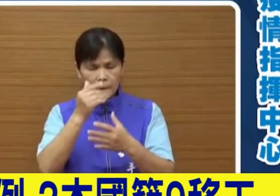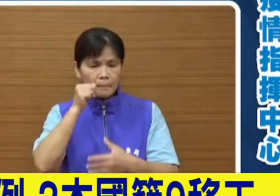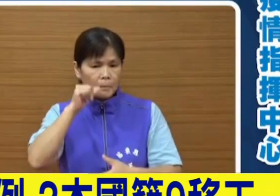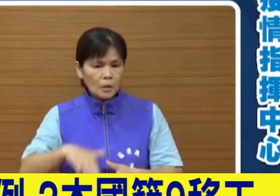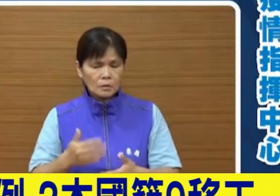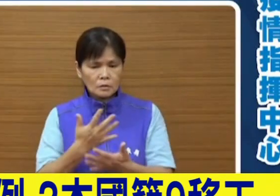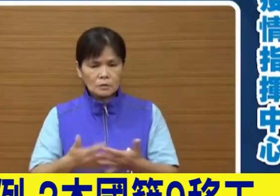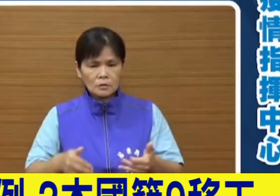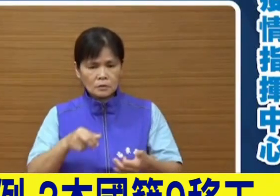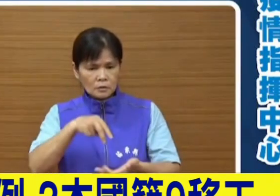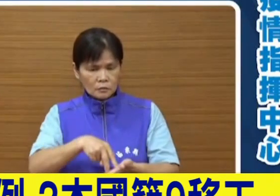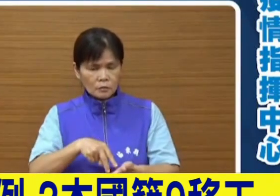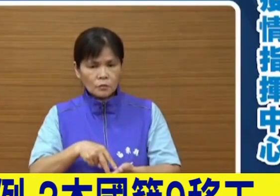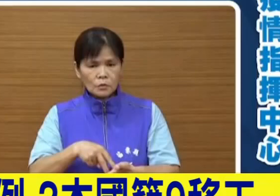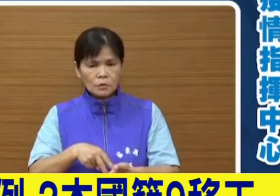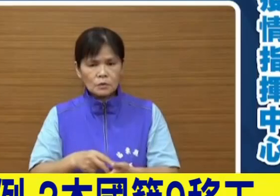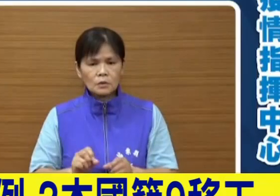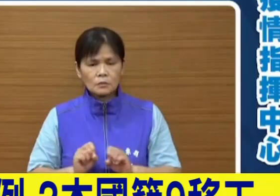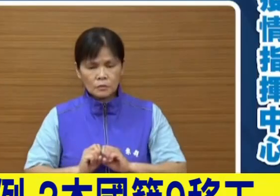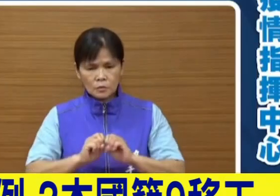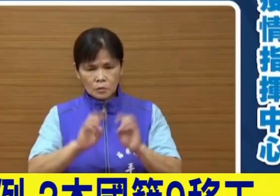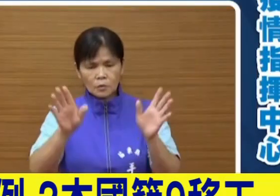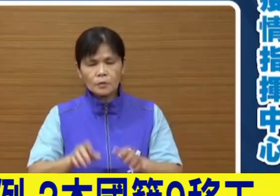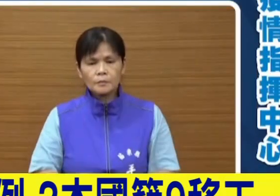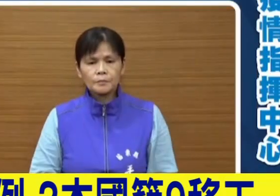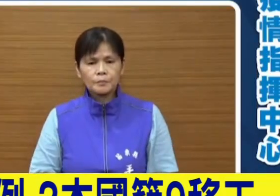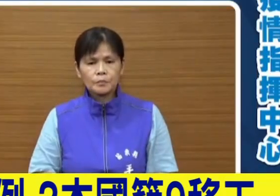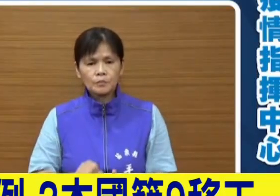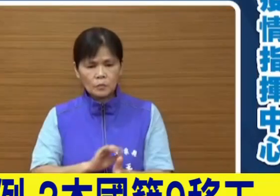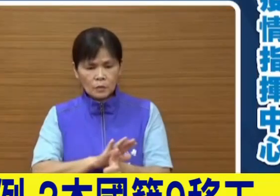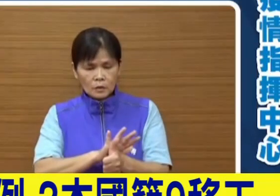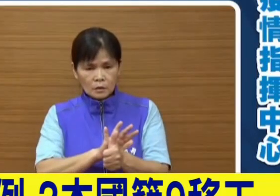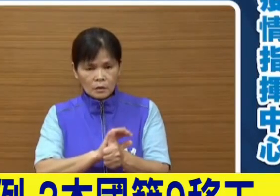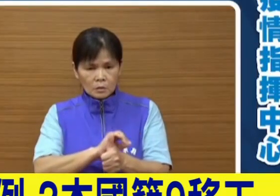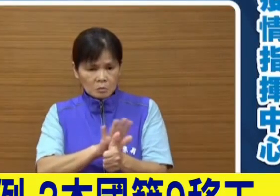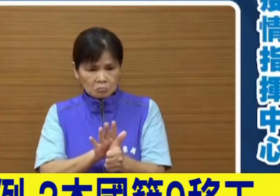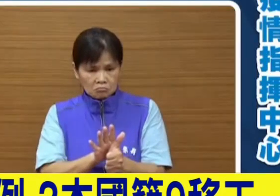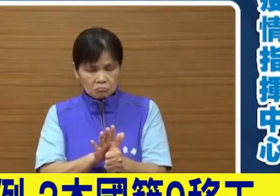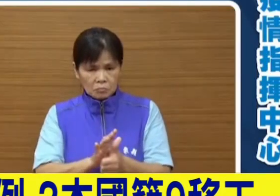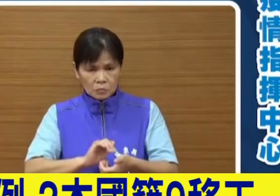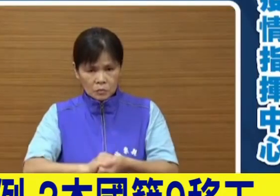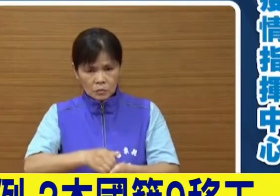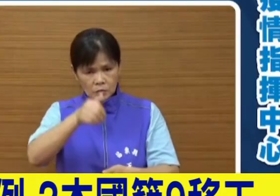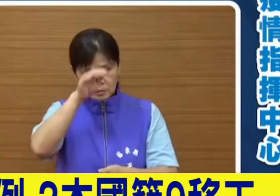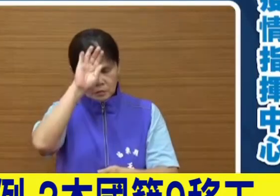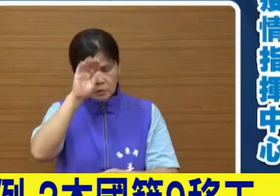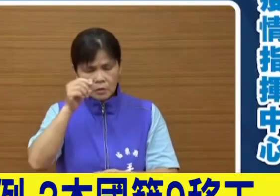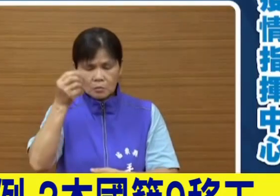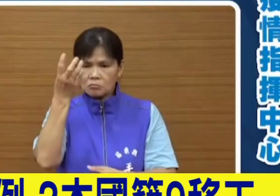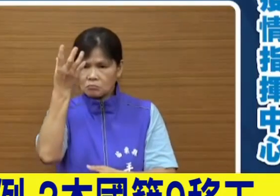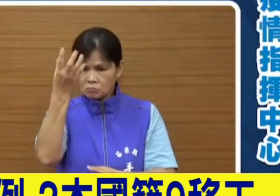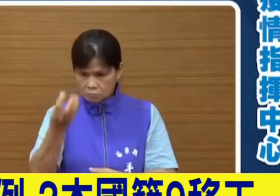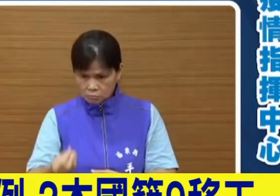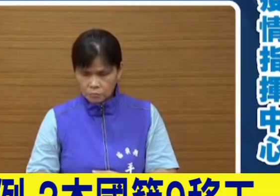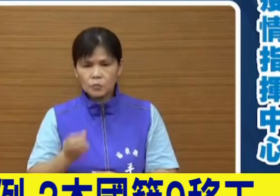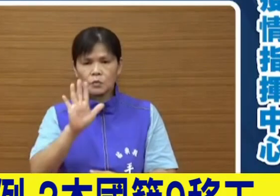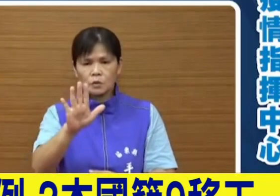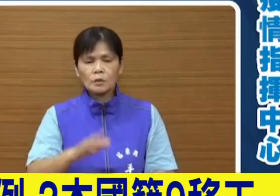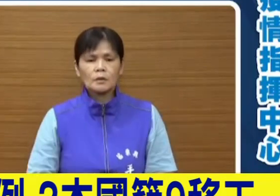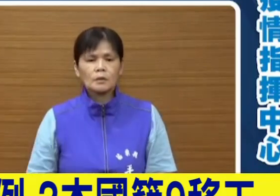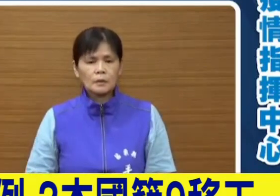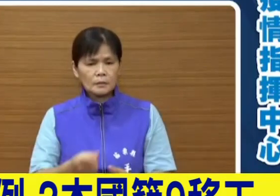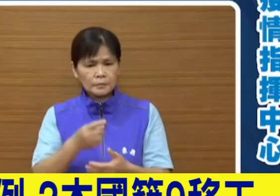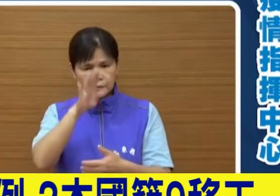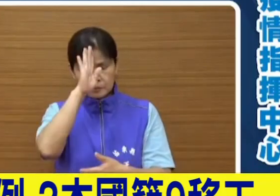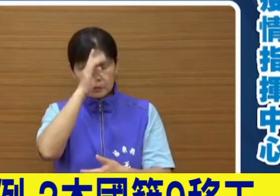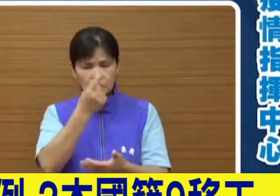站上啊，这个疫情确诊的人数有下降的趋势请各位放